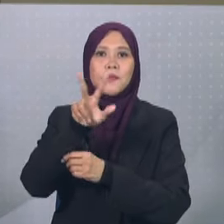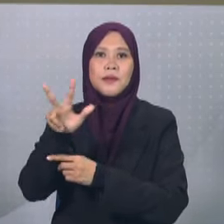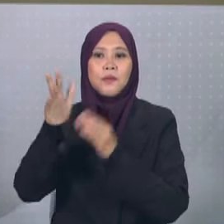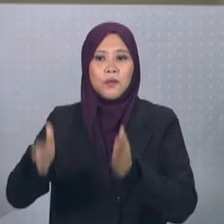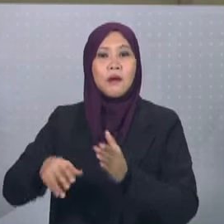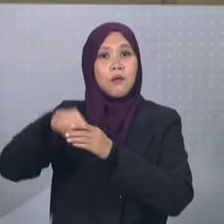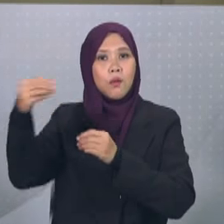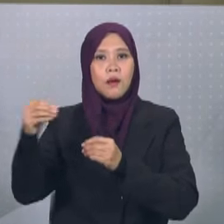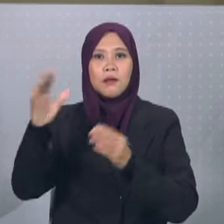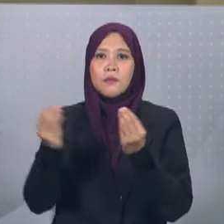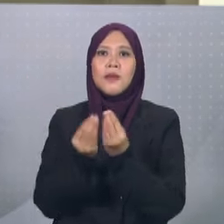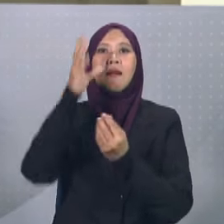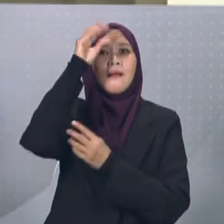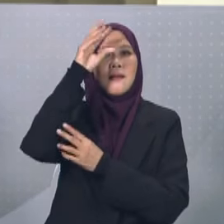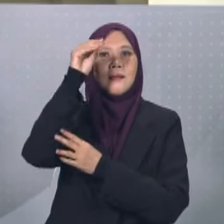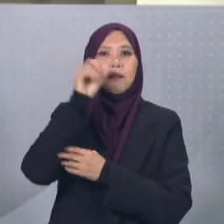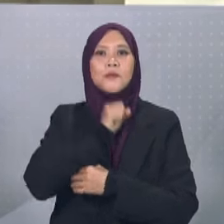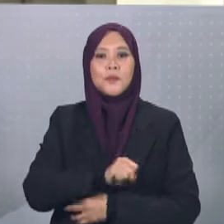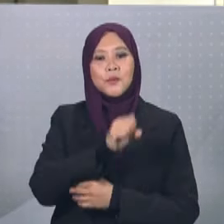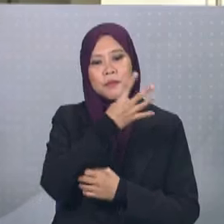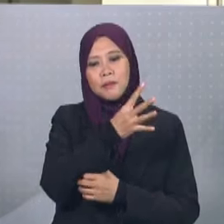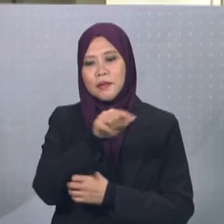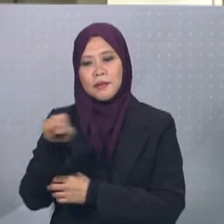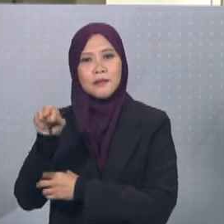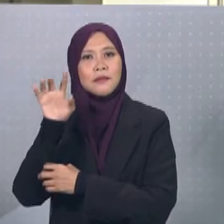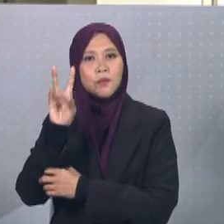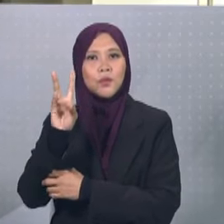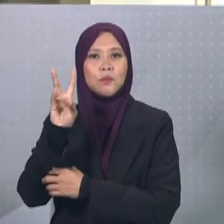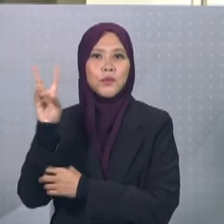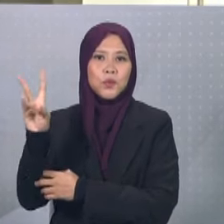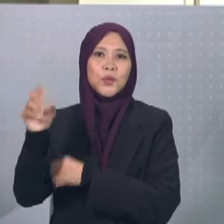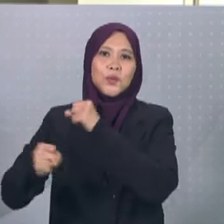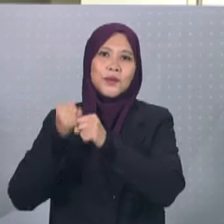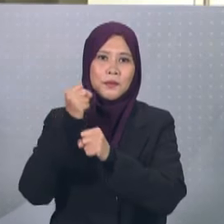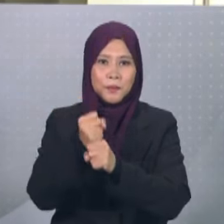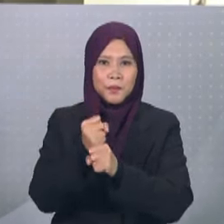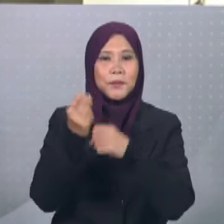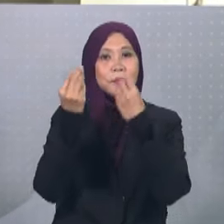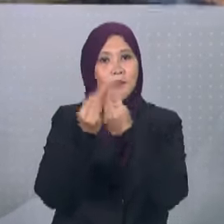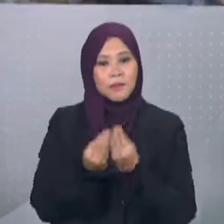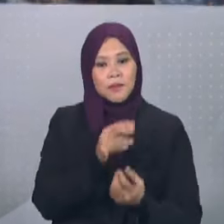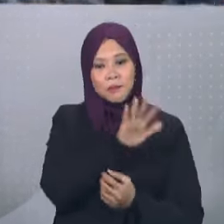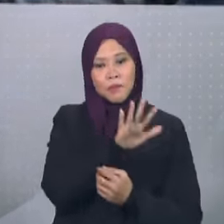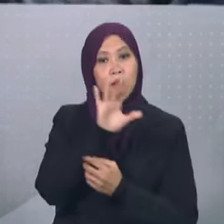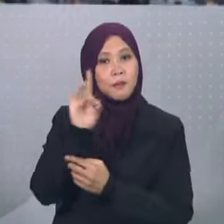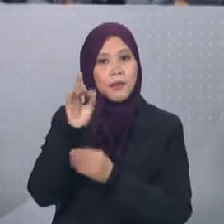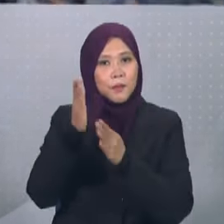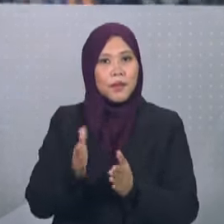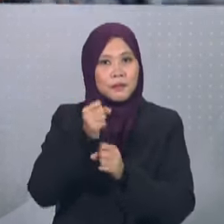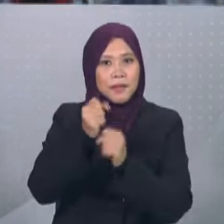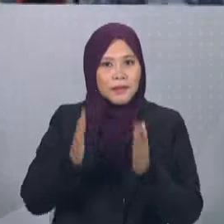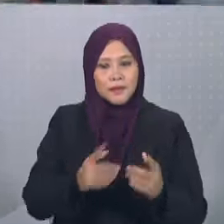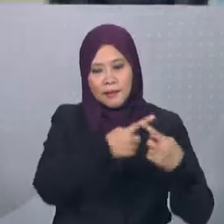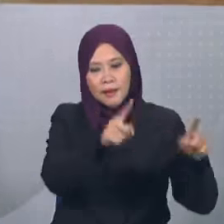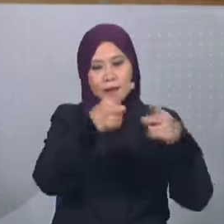warga asing, kesemuanya lelaki berusia antara 14 hingga 77 tahun. Seramai 58 petugas daripada